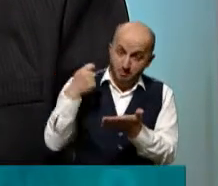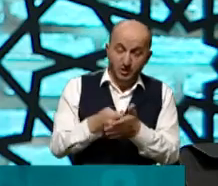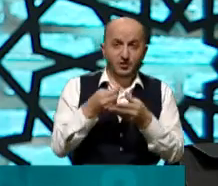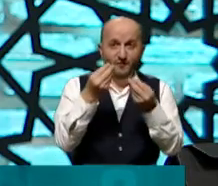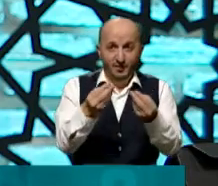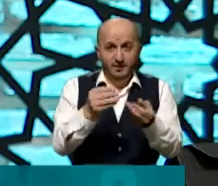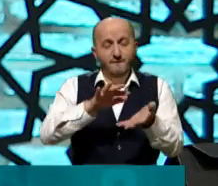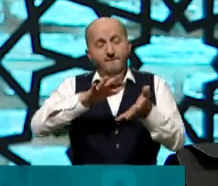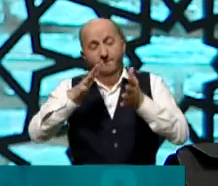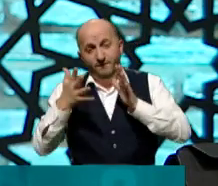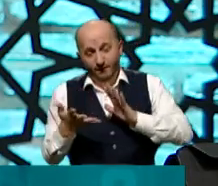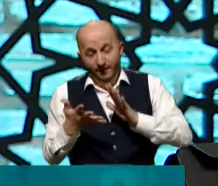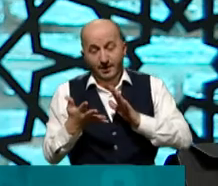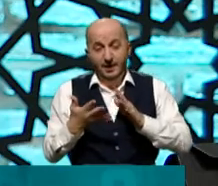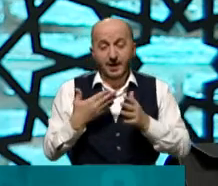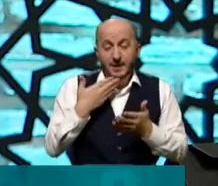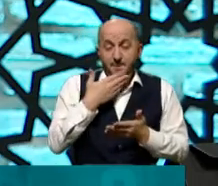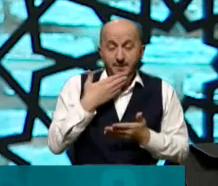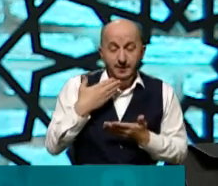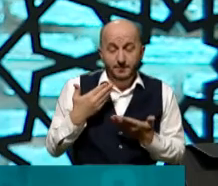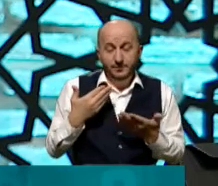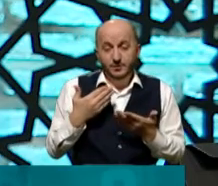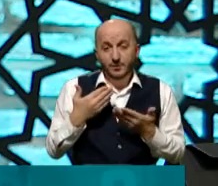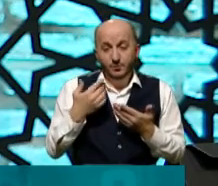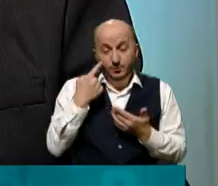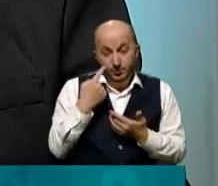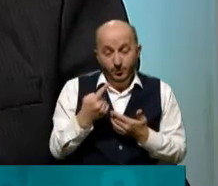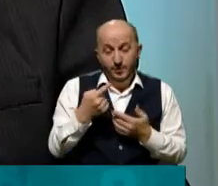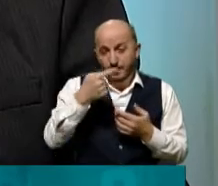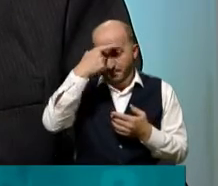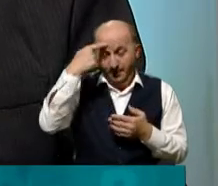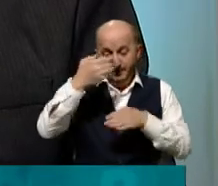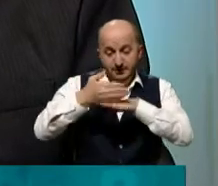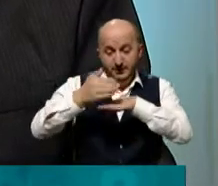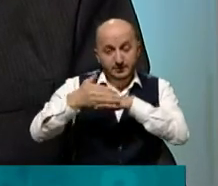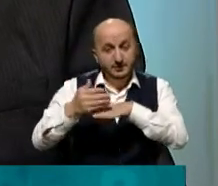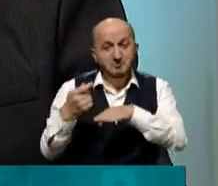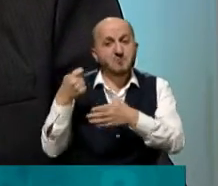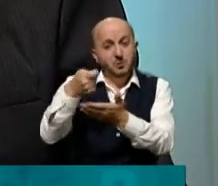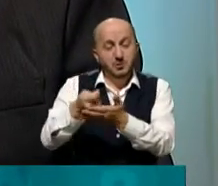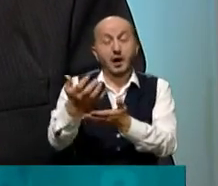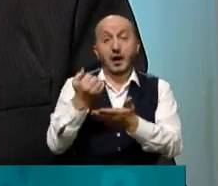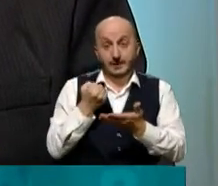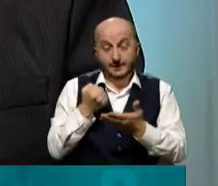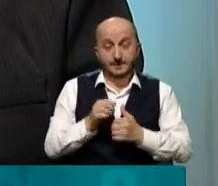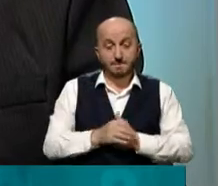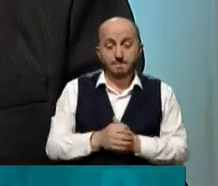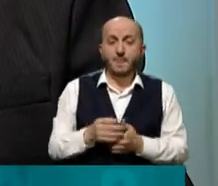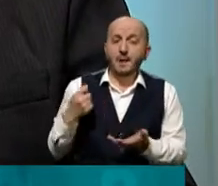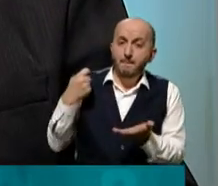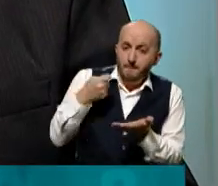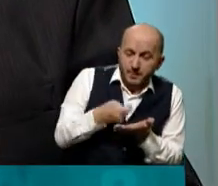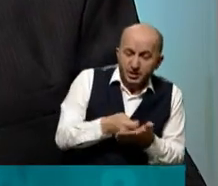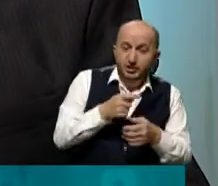veya imkanlarımıza, durumumuza göre belli taksitlerle alırız. Yani vadeli alırız. Peşin